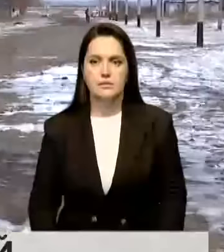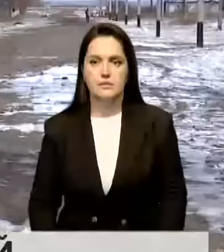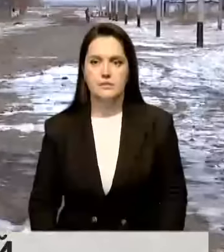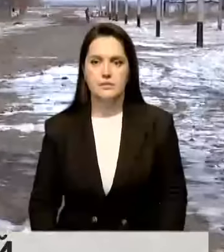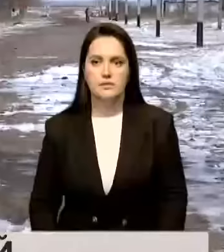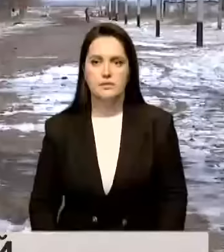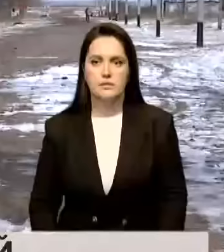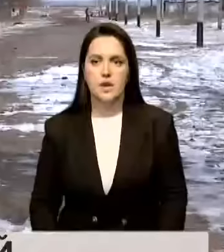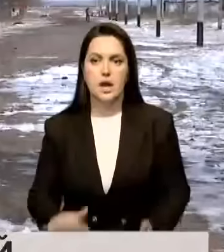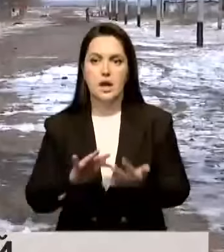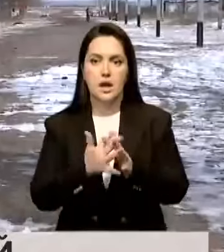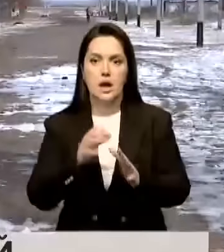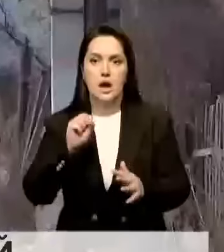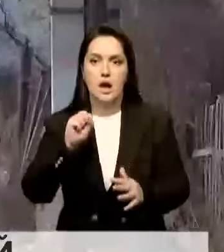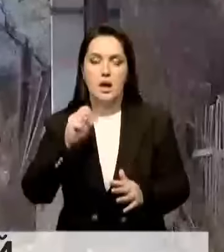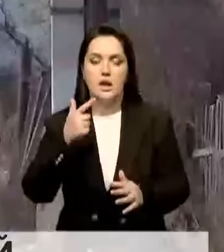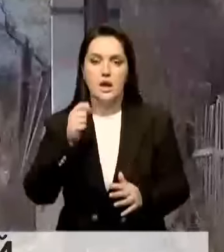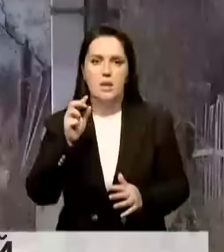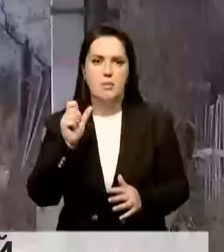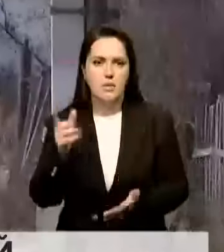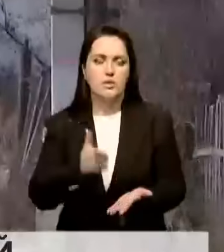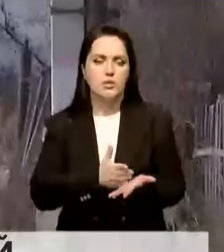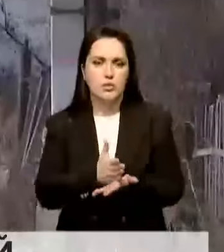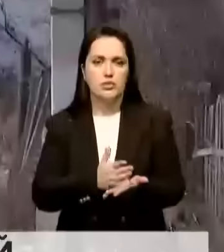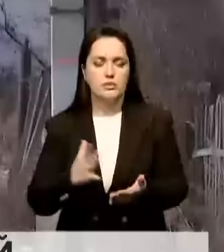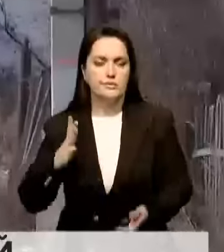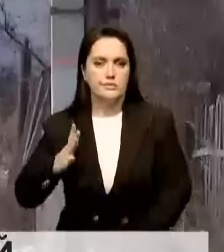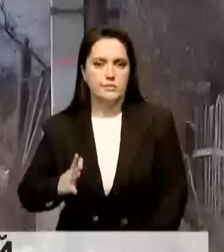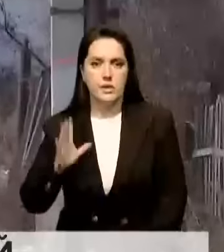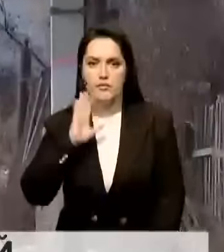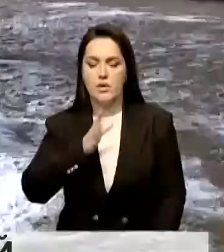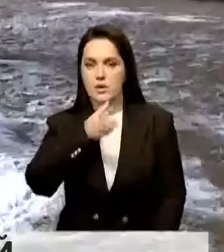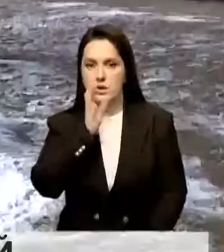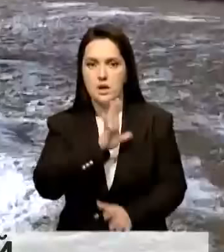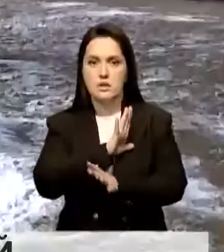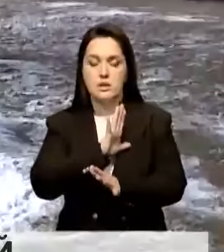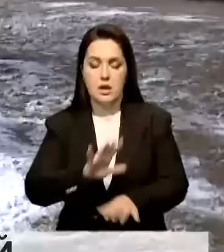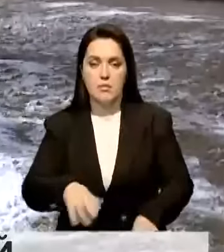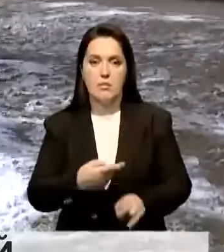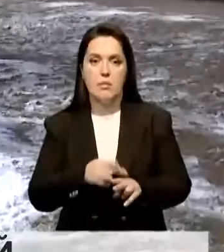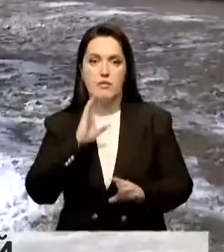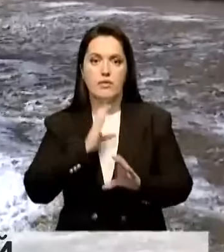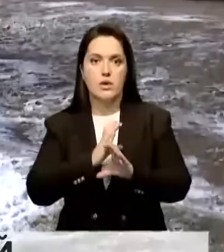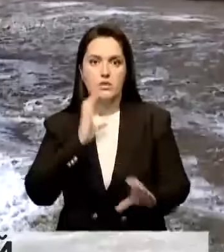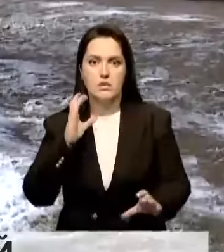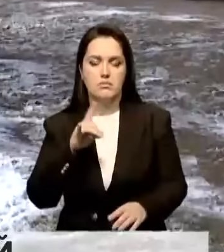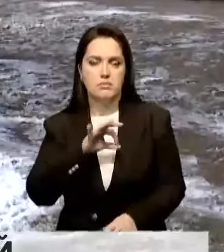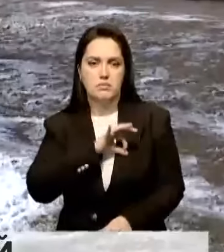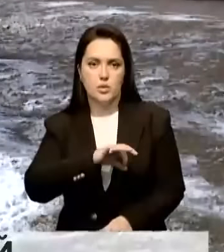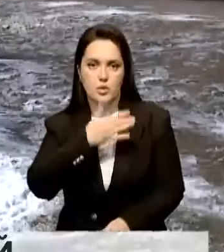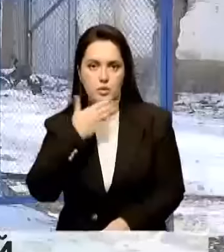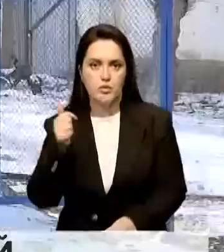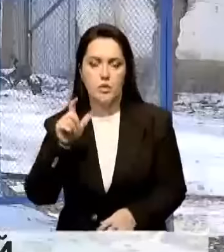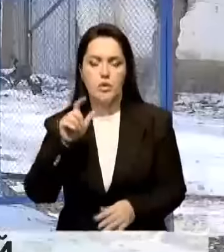Жители села Алгабас, что в Жаксинском районе, долгие годы вынуждены обходились без питьевой воды. Провести сети водоснабжения было нерентабельно, поскольку